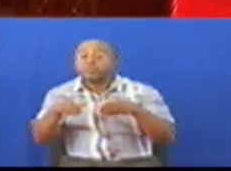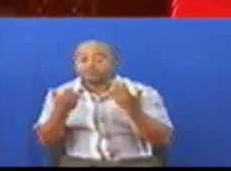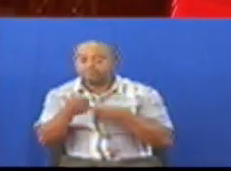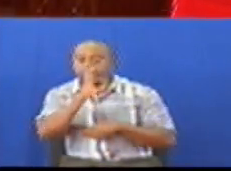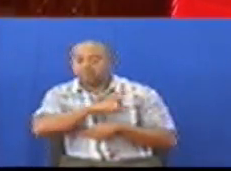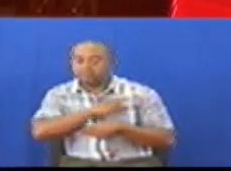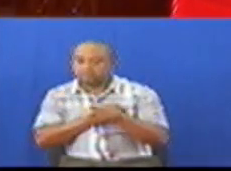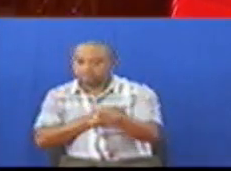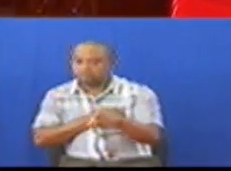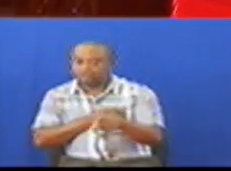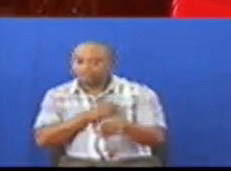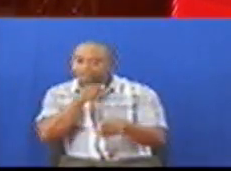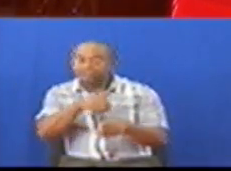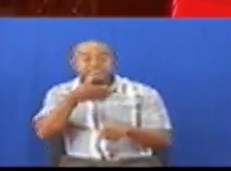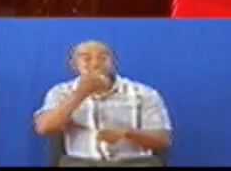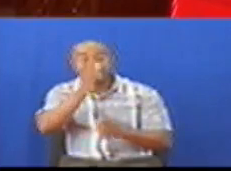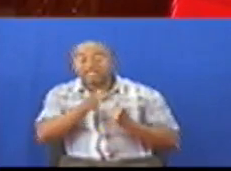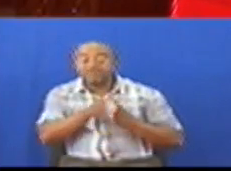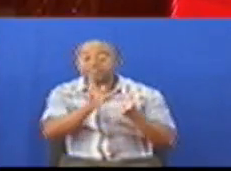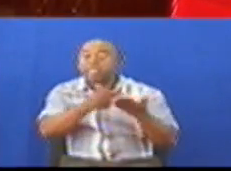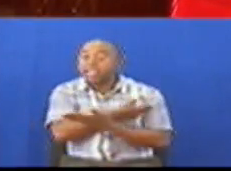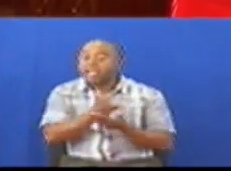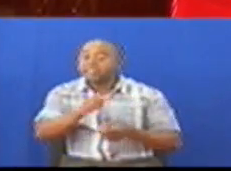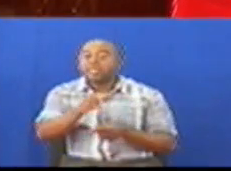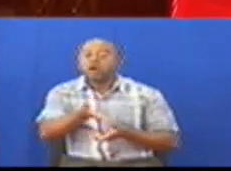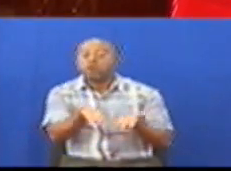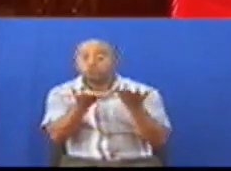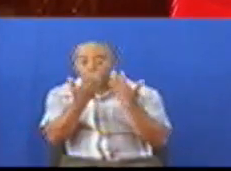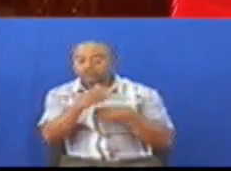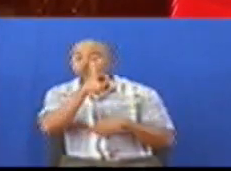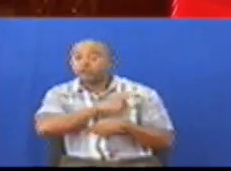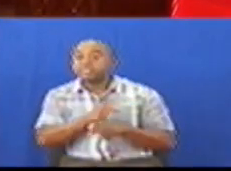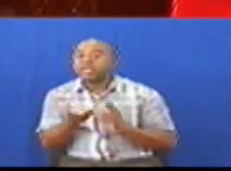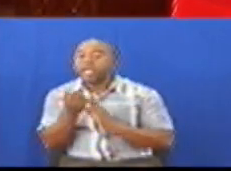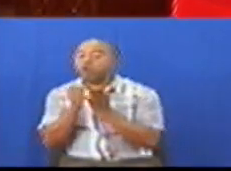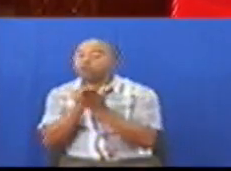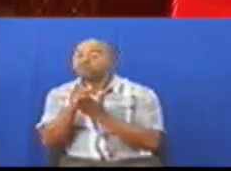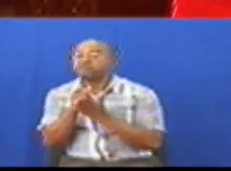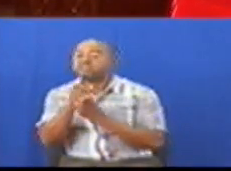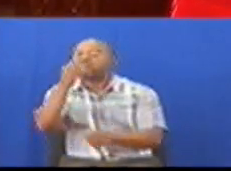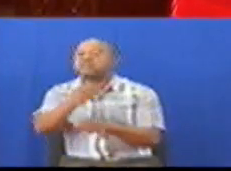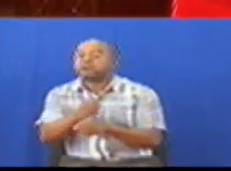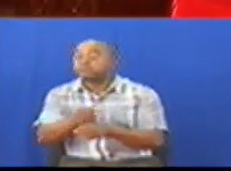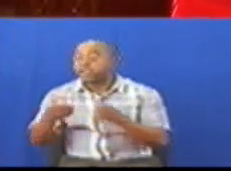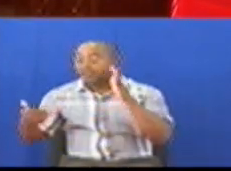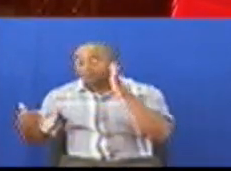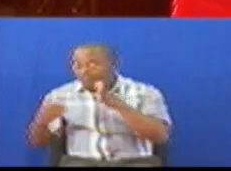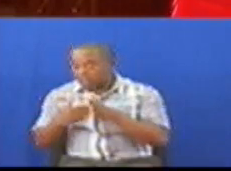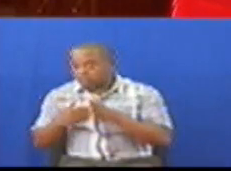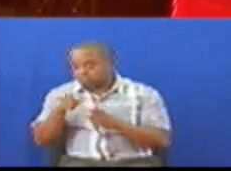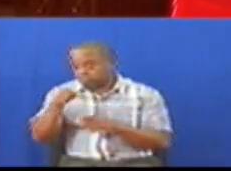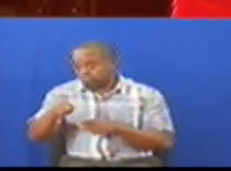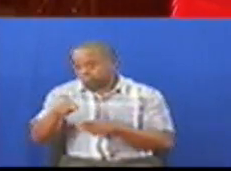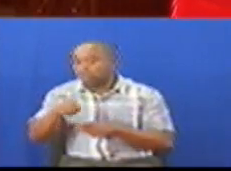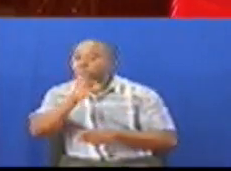husababisha mamlaka ya serikali za mitaa kutokuwa na uwezo wa kuajiri au kufukuza mtumishi hadi pale mamlaka iliyofanya uteuzi au uajiri